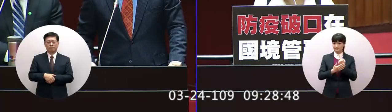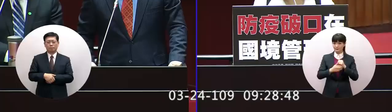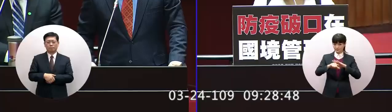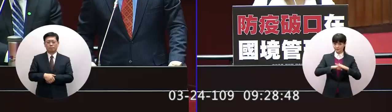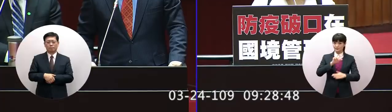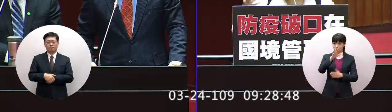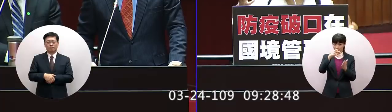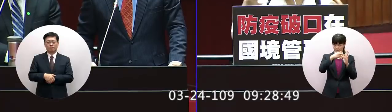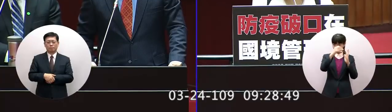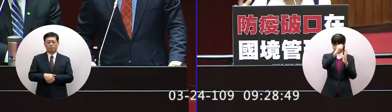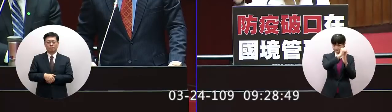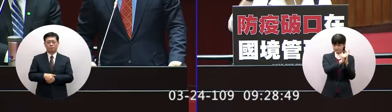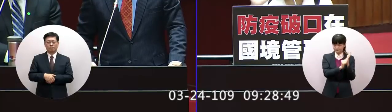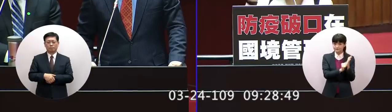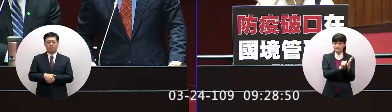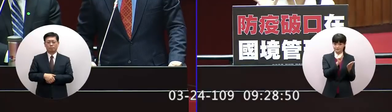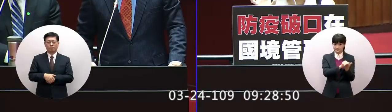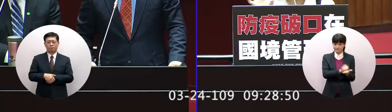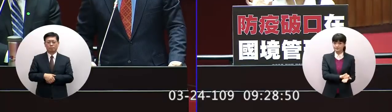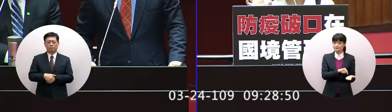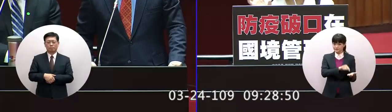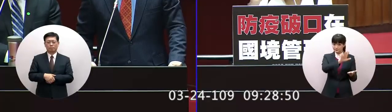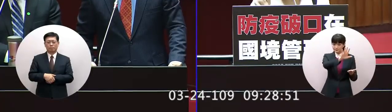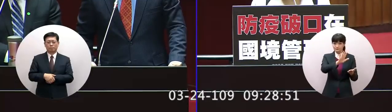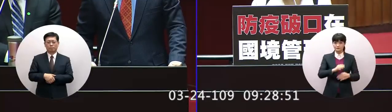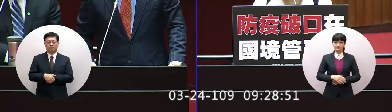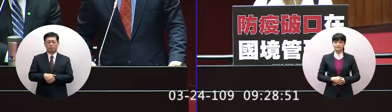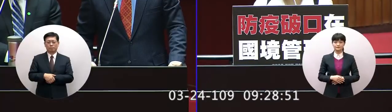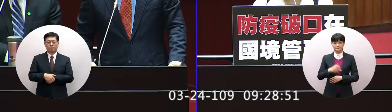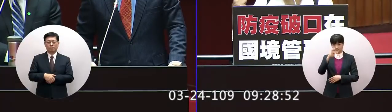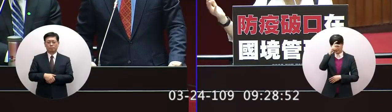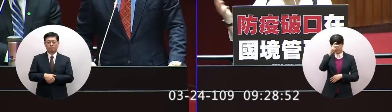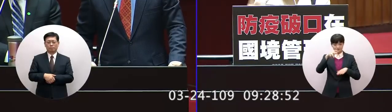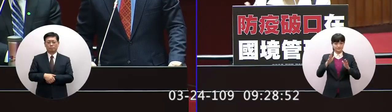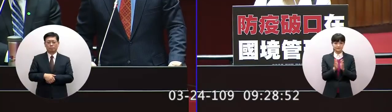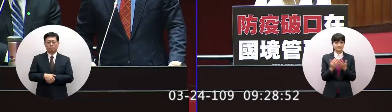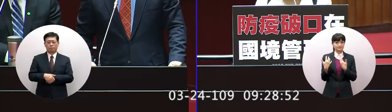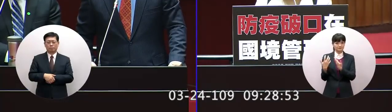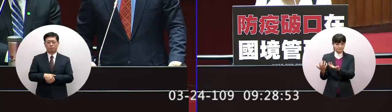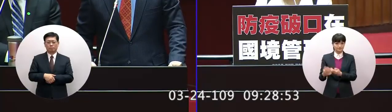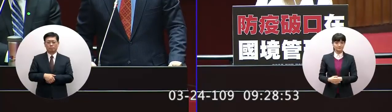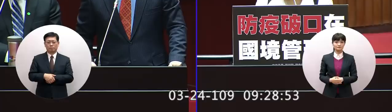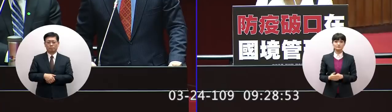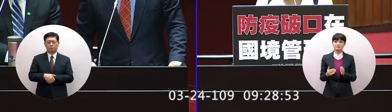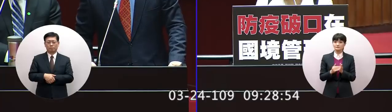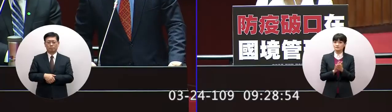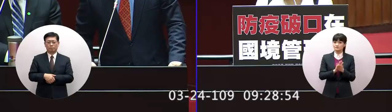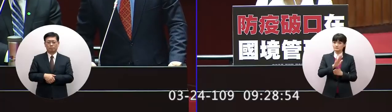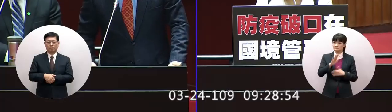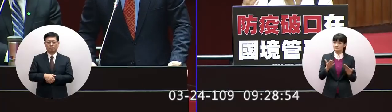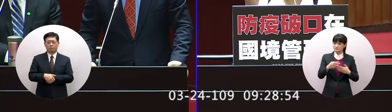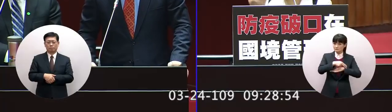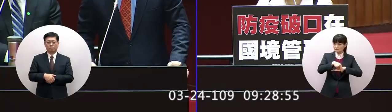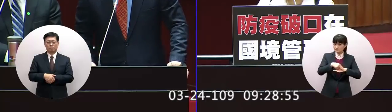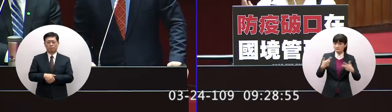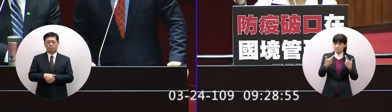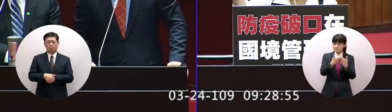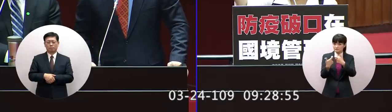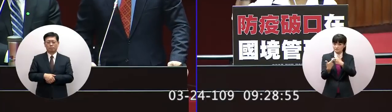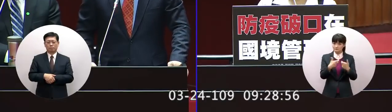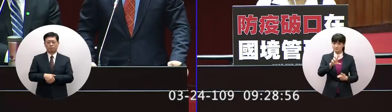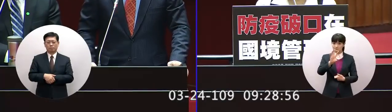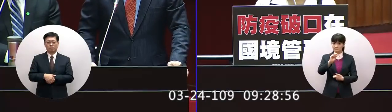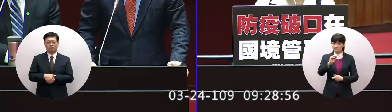名册里面了，那警察马上就接球喽，哈，接球了之后，但是配套的哈，比如